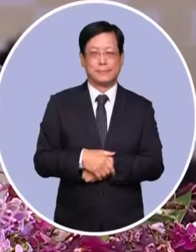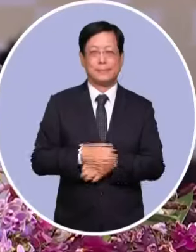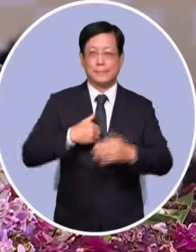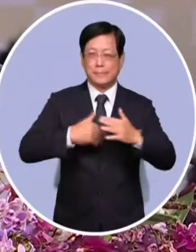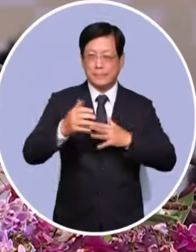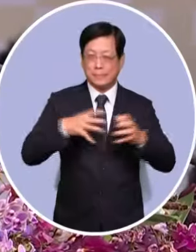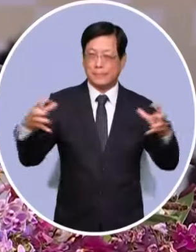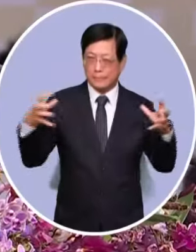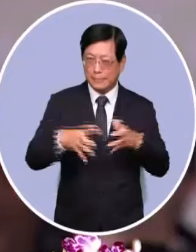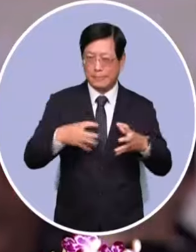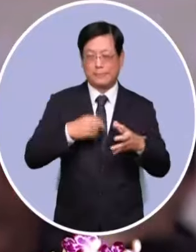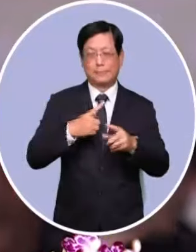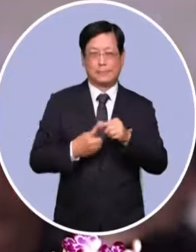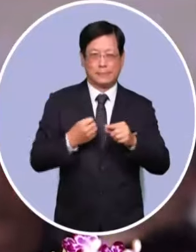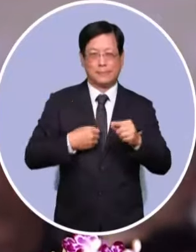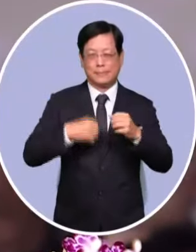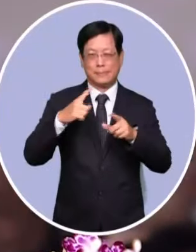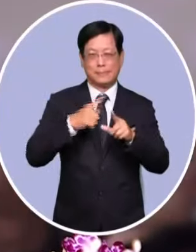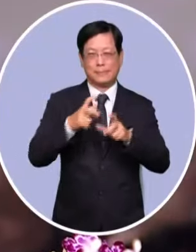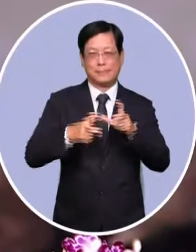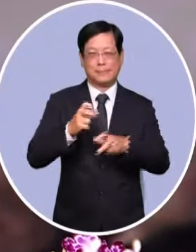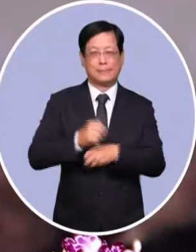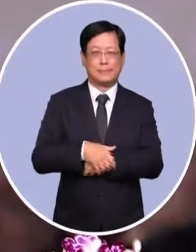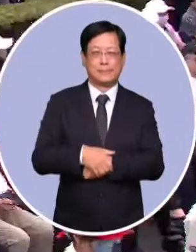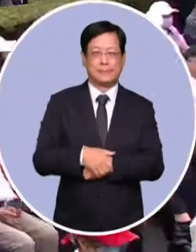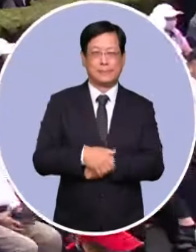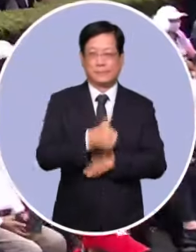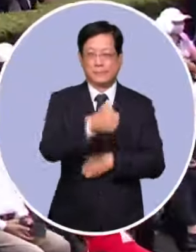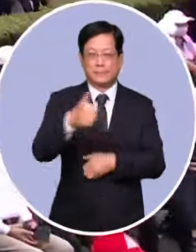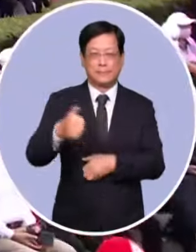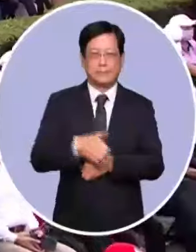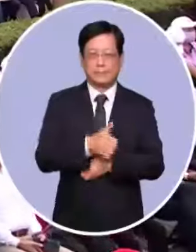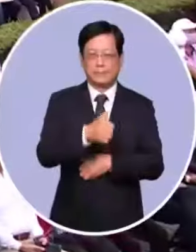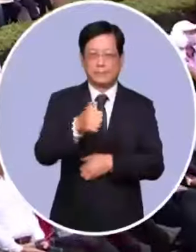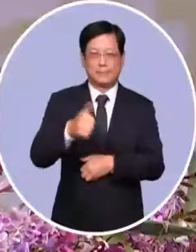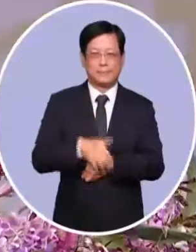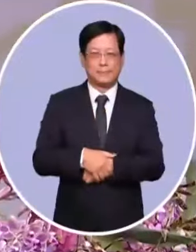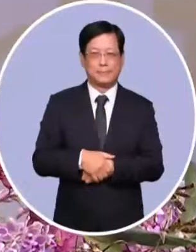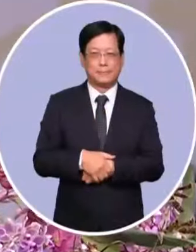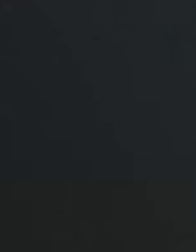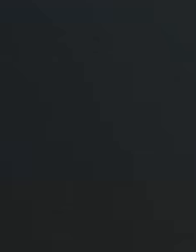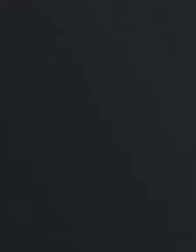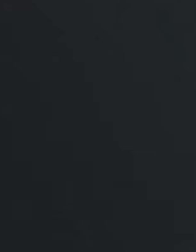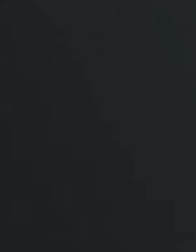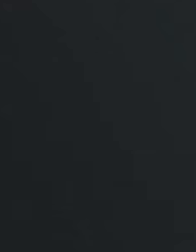一起加油。谢谢大家，谢谢。